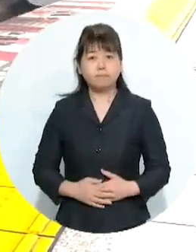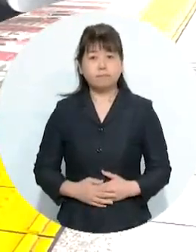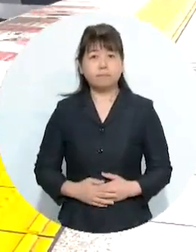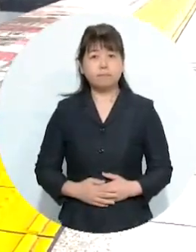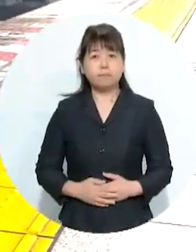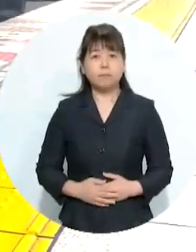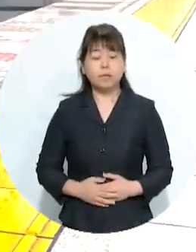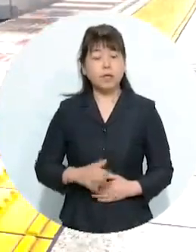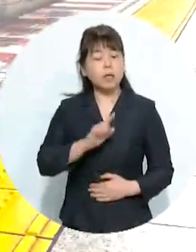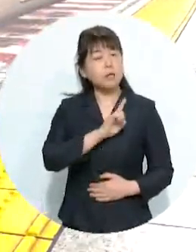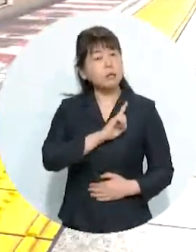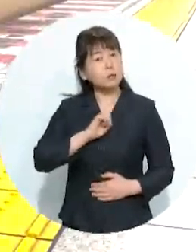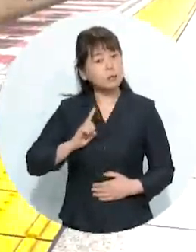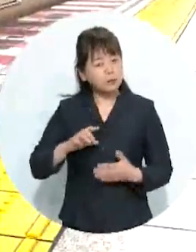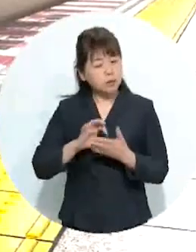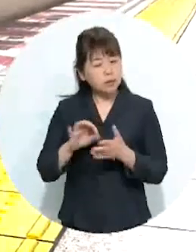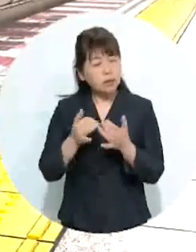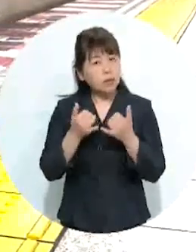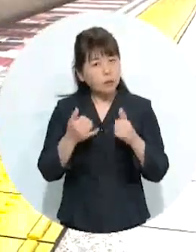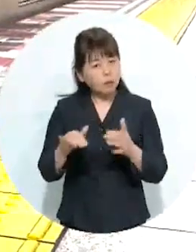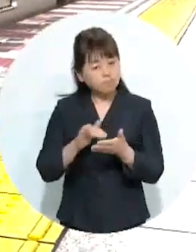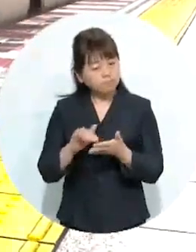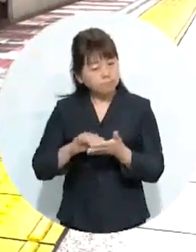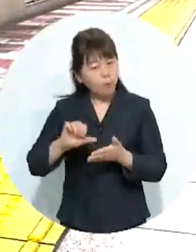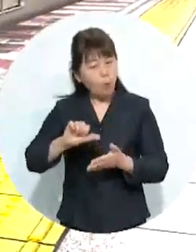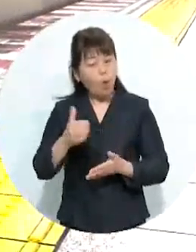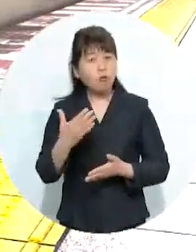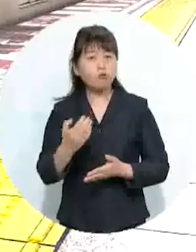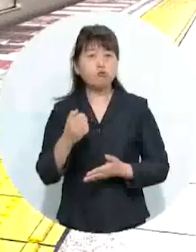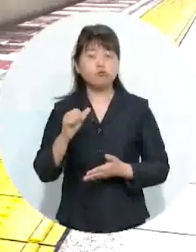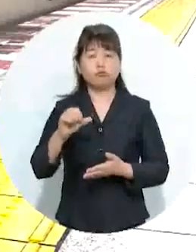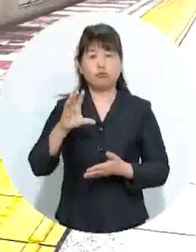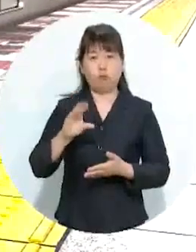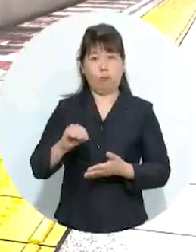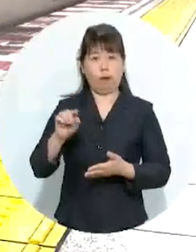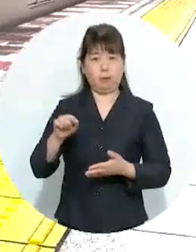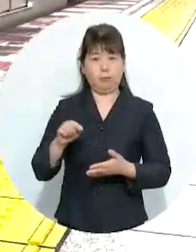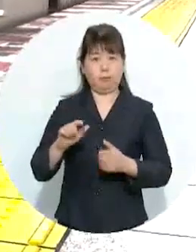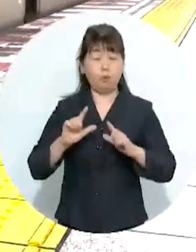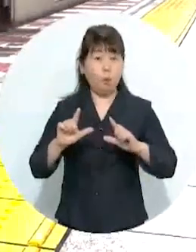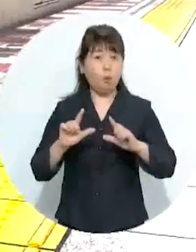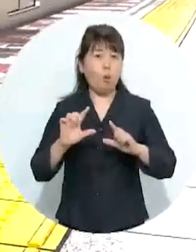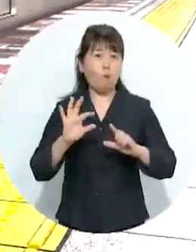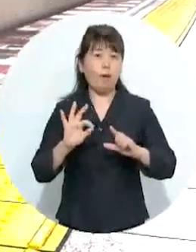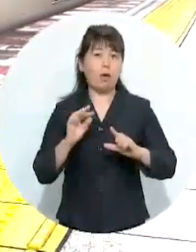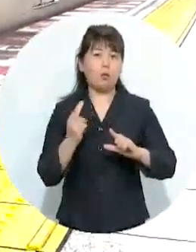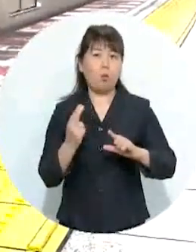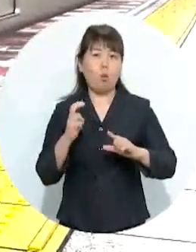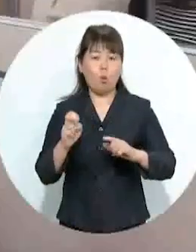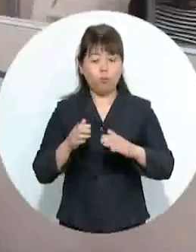1日におよそ595万人が利用するという東京メトロ。